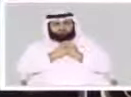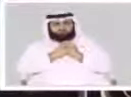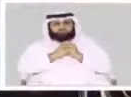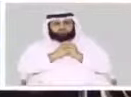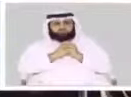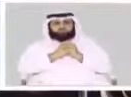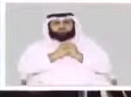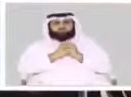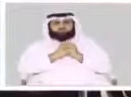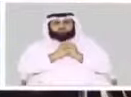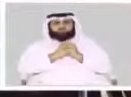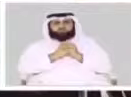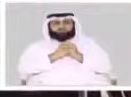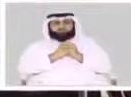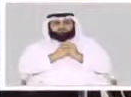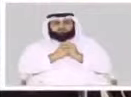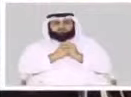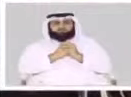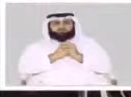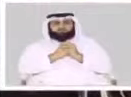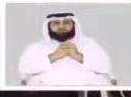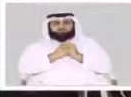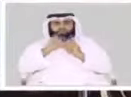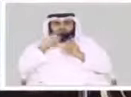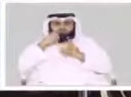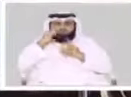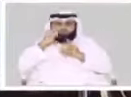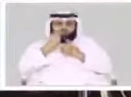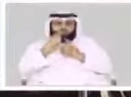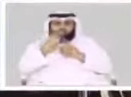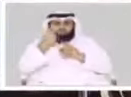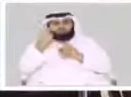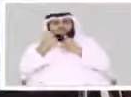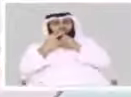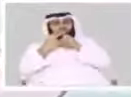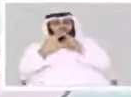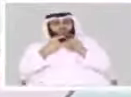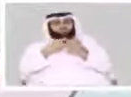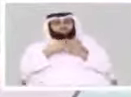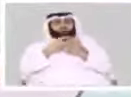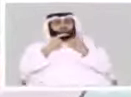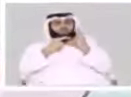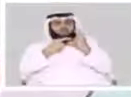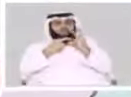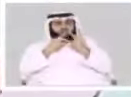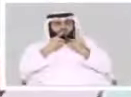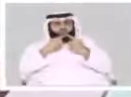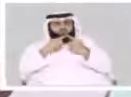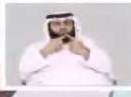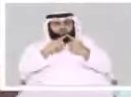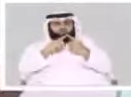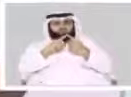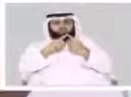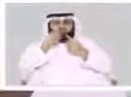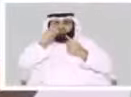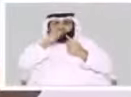أن نصير إلى هذا المصير، ونخوف بأمرين اثنين. نعم. الأمر الأول في